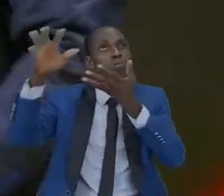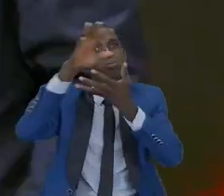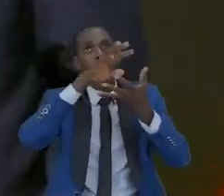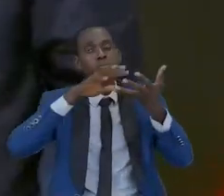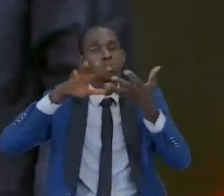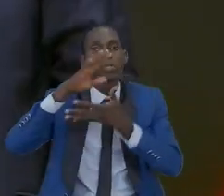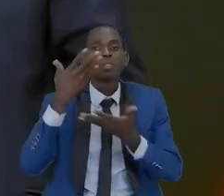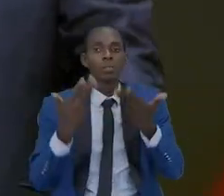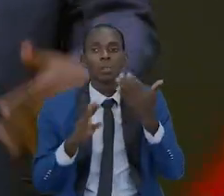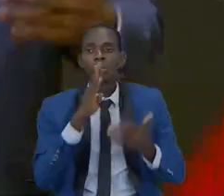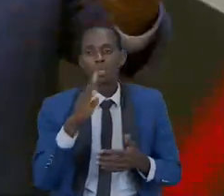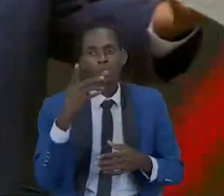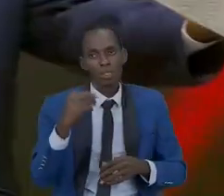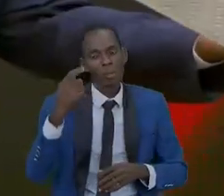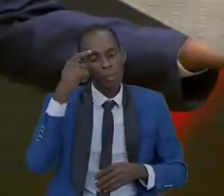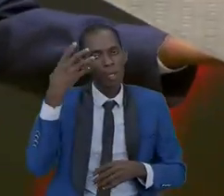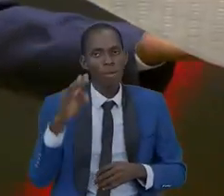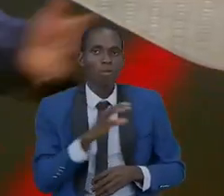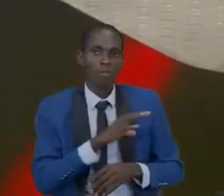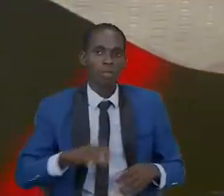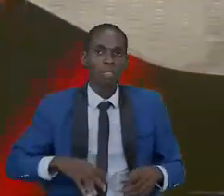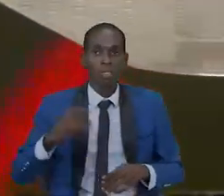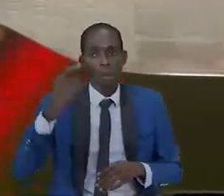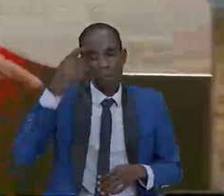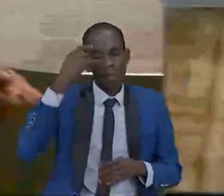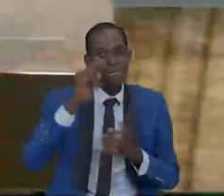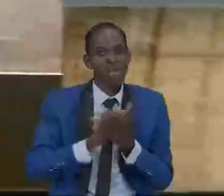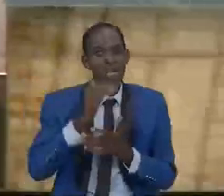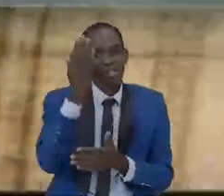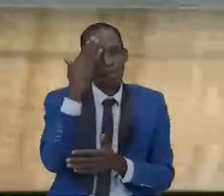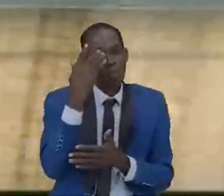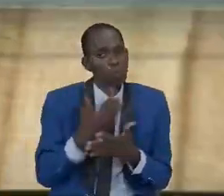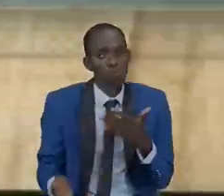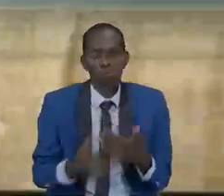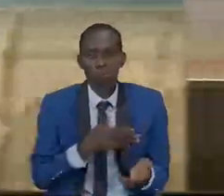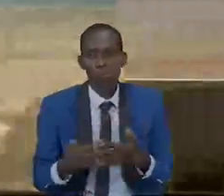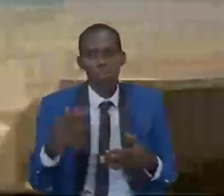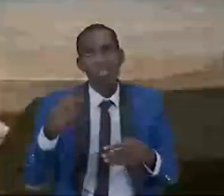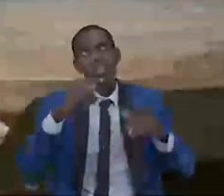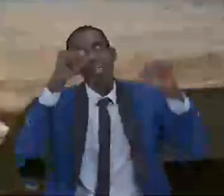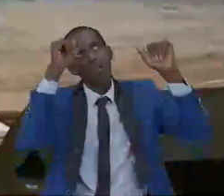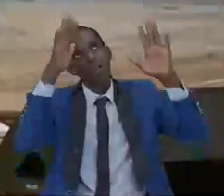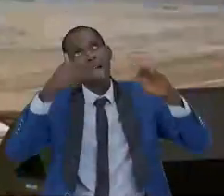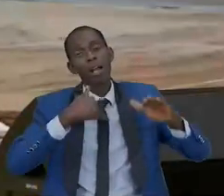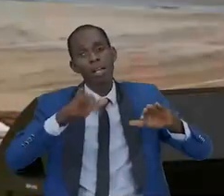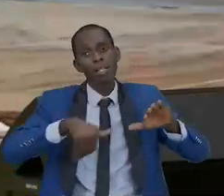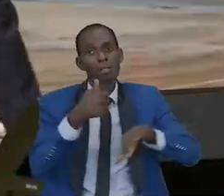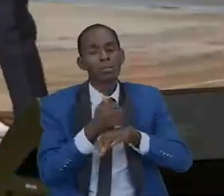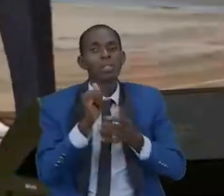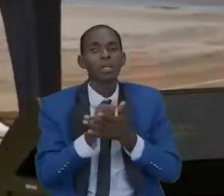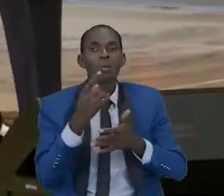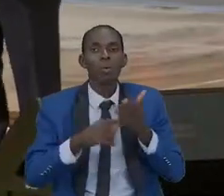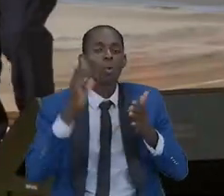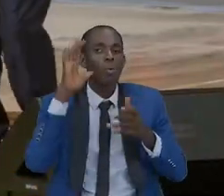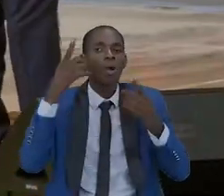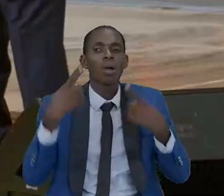y a la pensée de Christophe la pensée de Christ qui sait que peu importe ce que le père tout ce que le père a ordonné